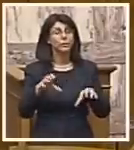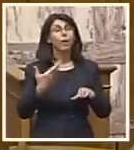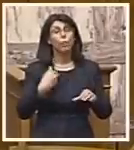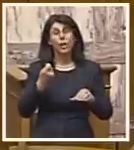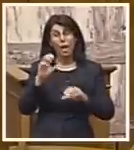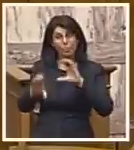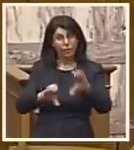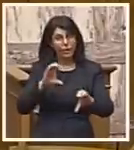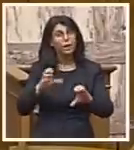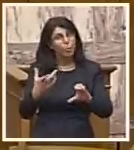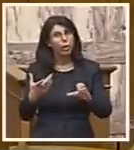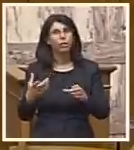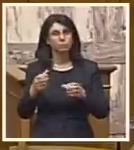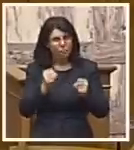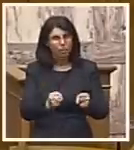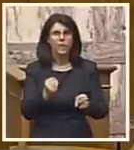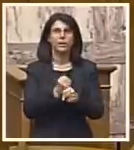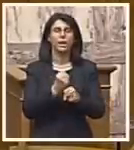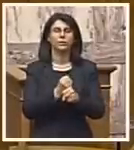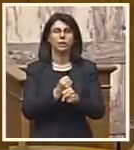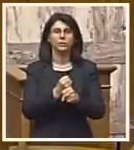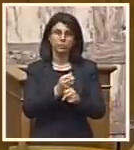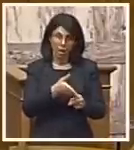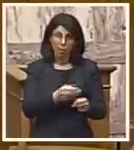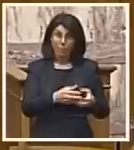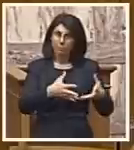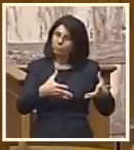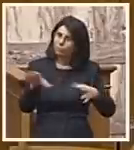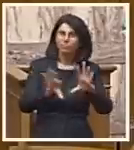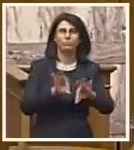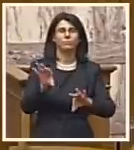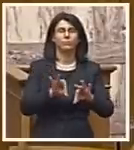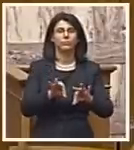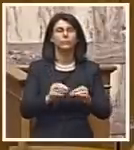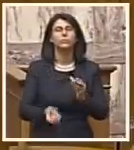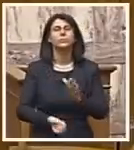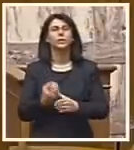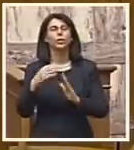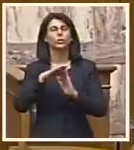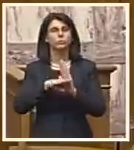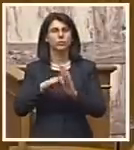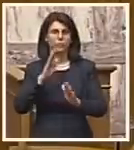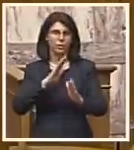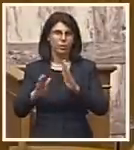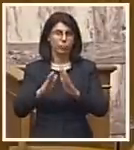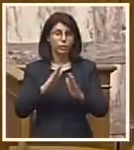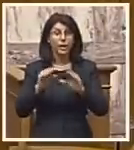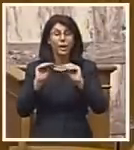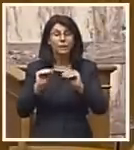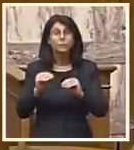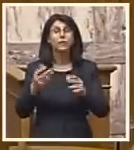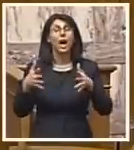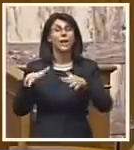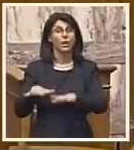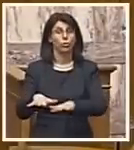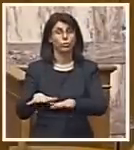θέσεις εργασίας. Να πετύχουμε ένα αμεσότερο σύγχρονο σύστημα προστασίας και κατάρτισης των ανέργων, όπως